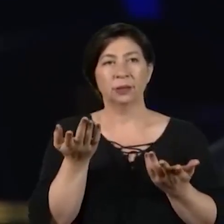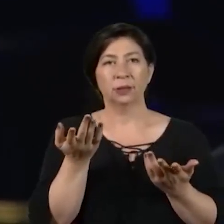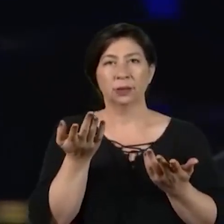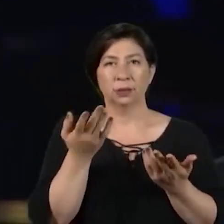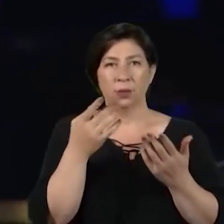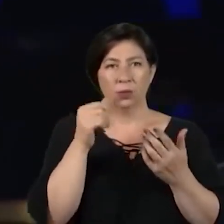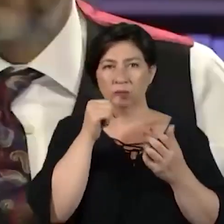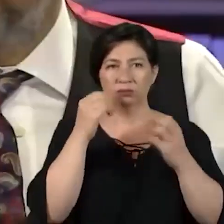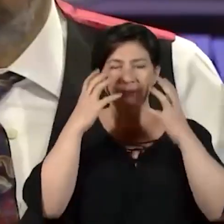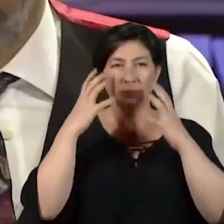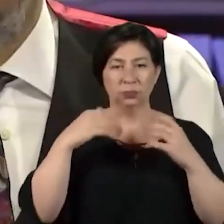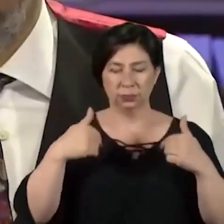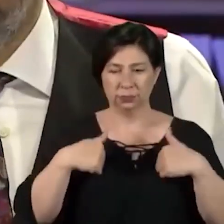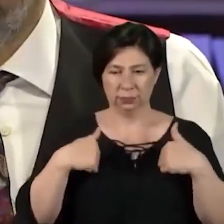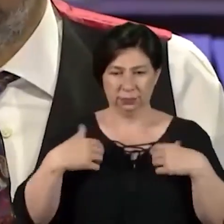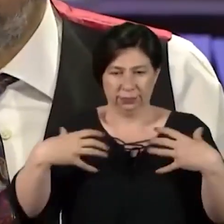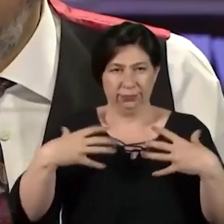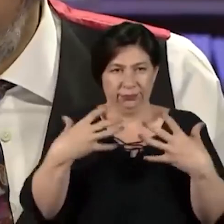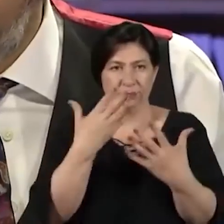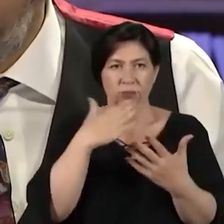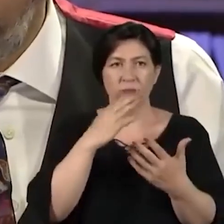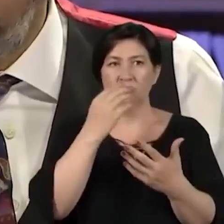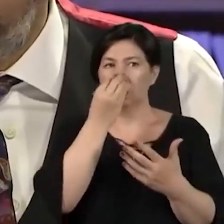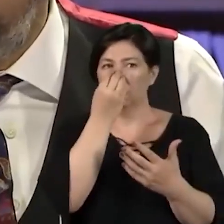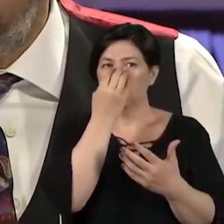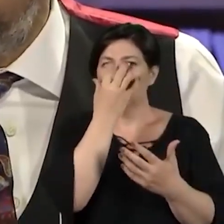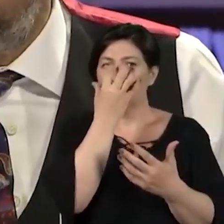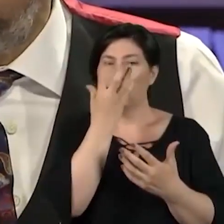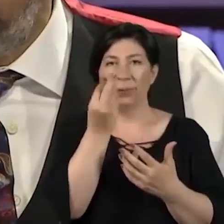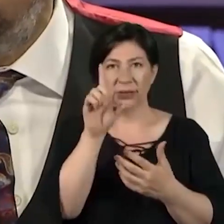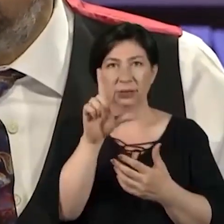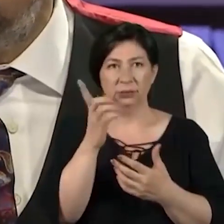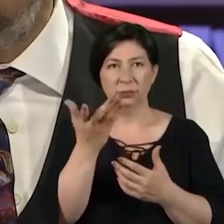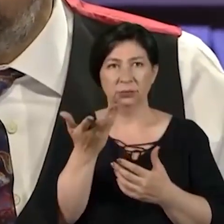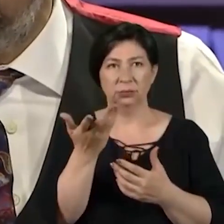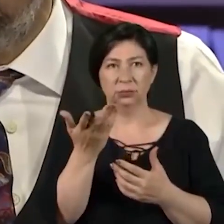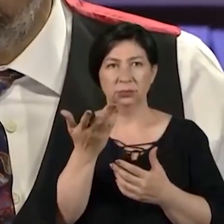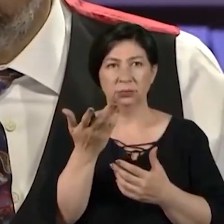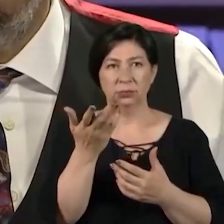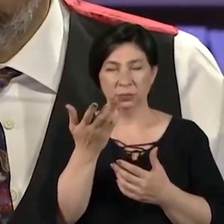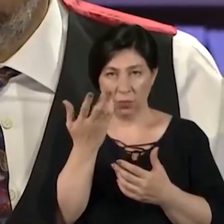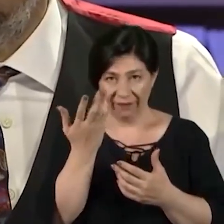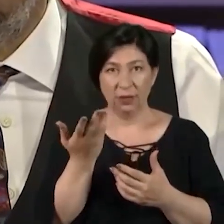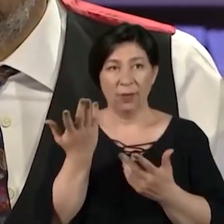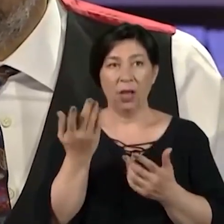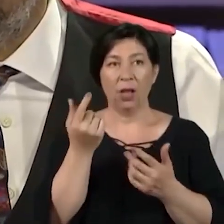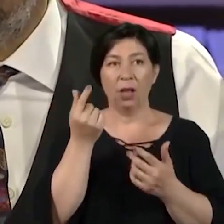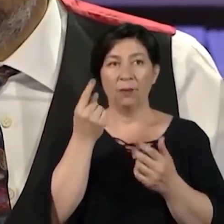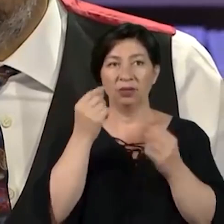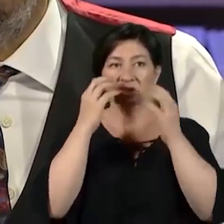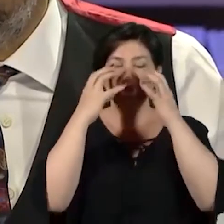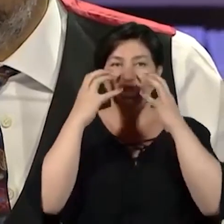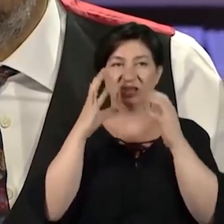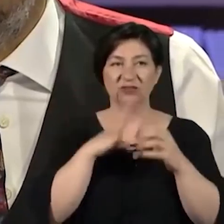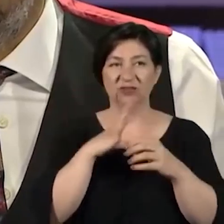yani? Yani ödem burun bir hafta 10 gün önce. Bir hafta 10 gün önce burnunuz yapıldıysa tekrar belli olması lazım değil mi? Evet ama şu an biraz ödemlerim